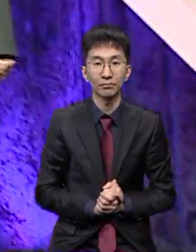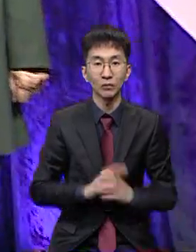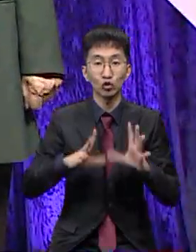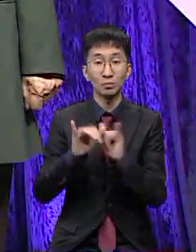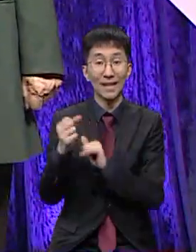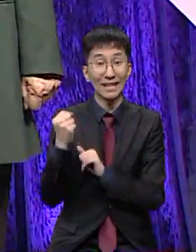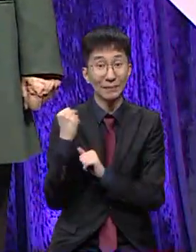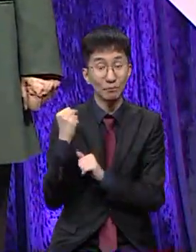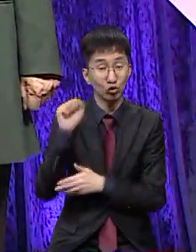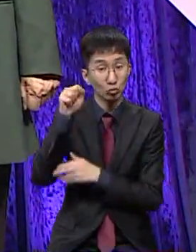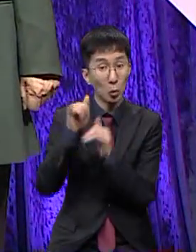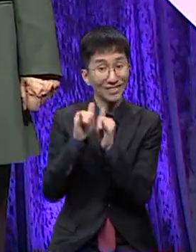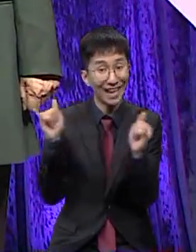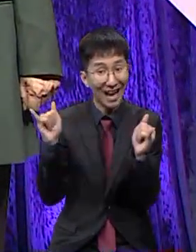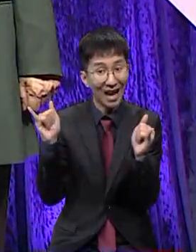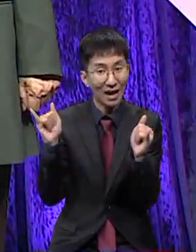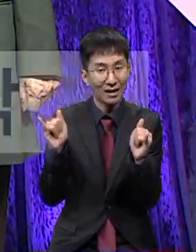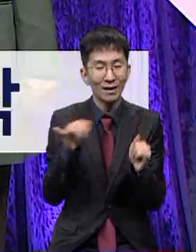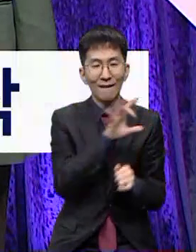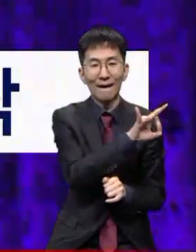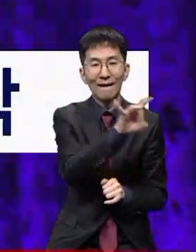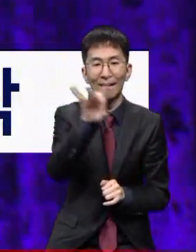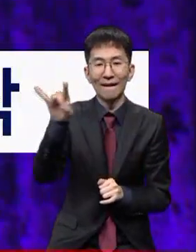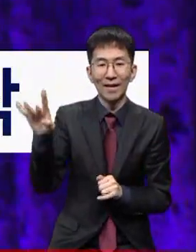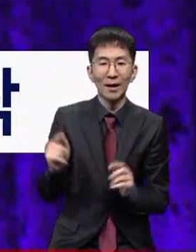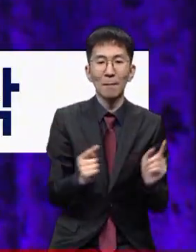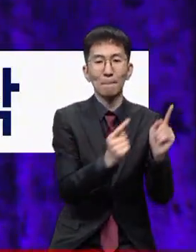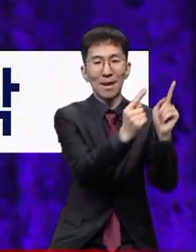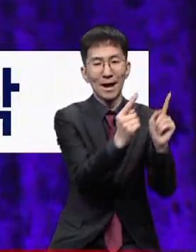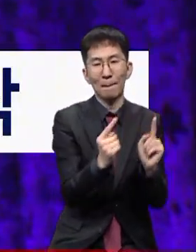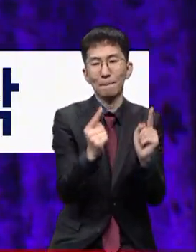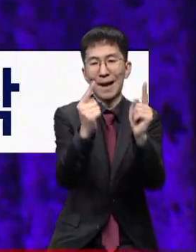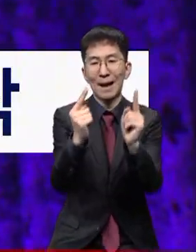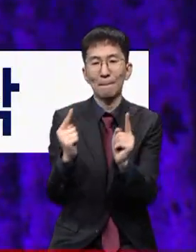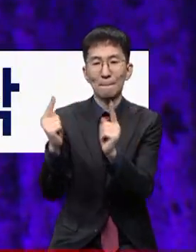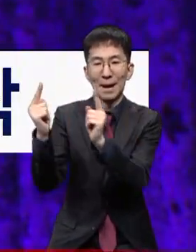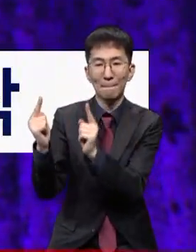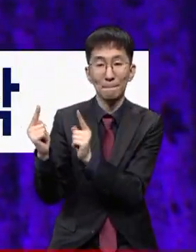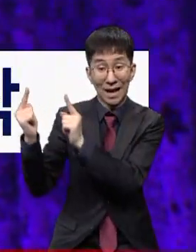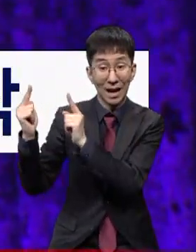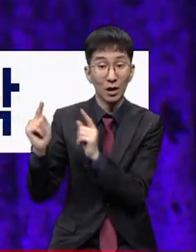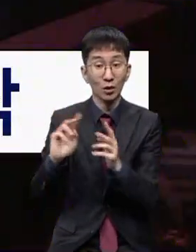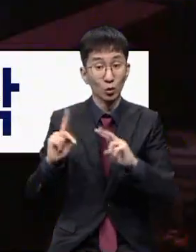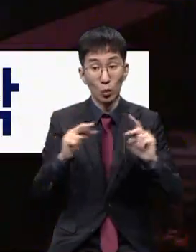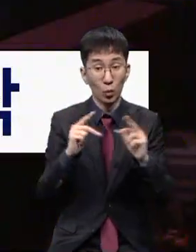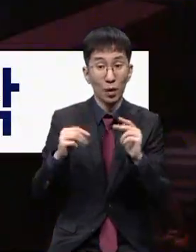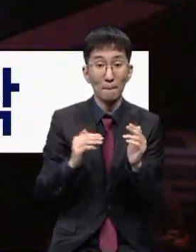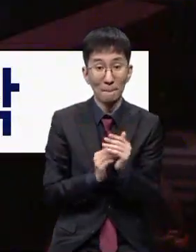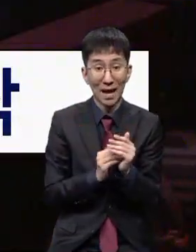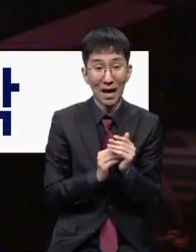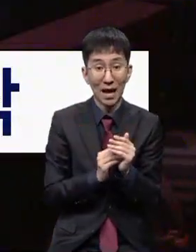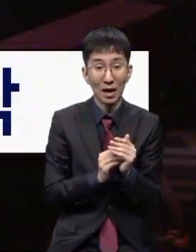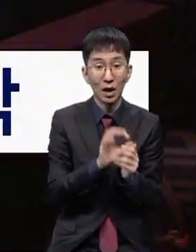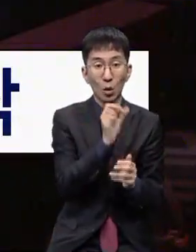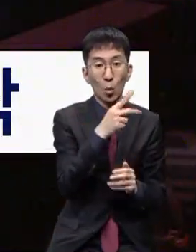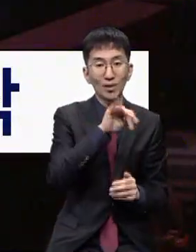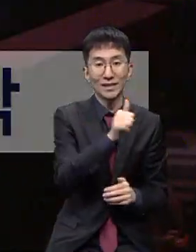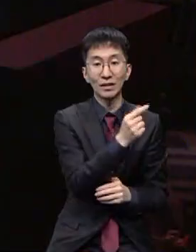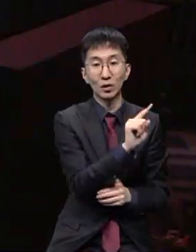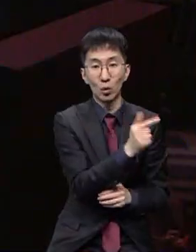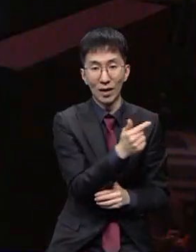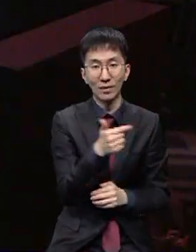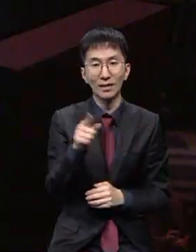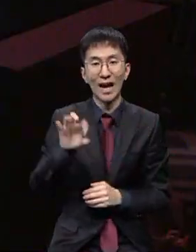국민의힘 경선 후보가 모두 한 명씩 돌아가며 맞붙는 1대1 맞수 토론. 서울시 첫 대결은 오신환 대